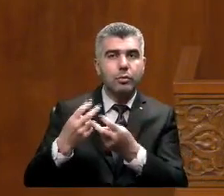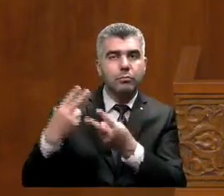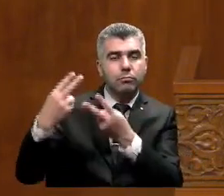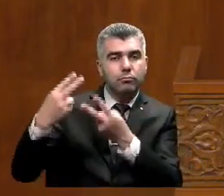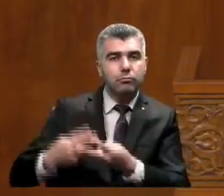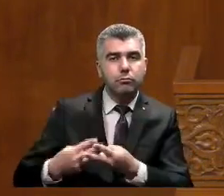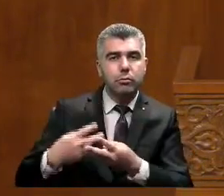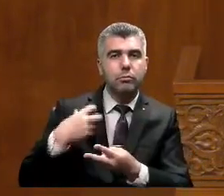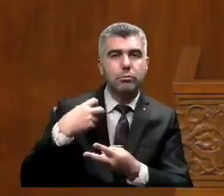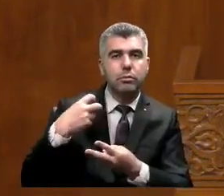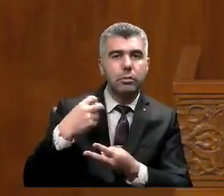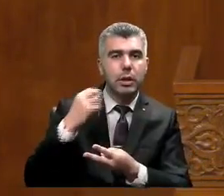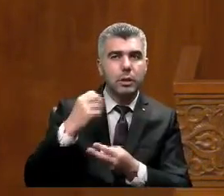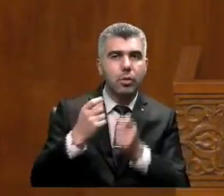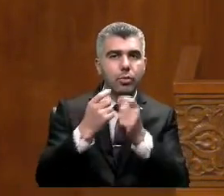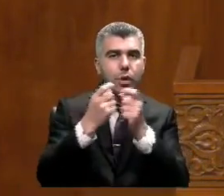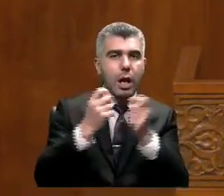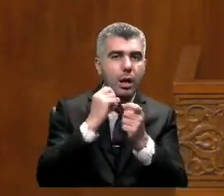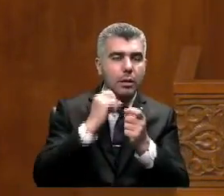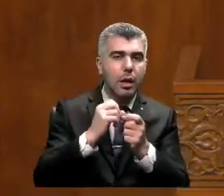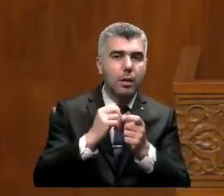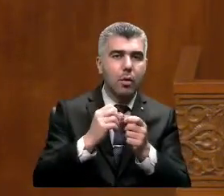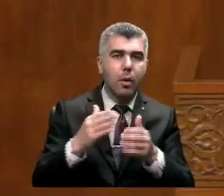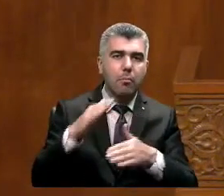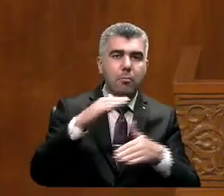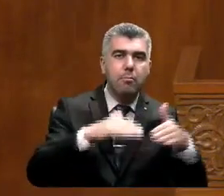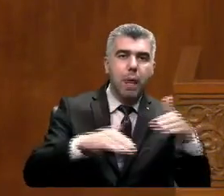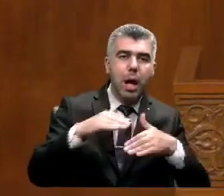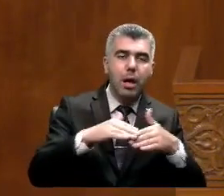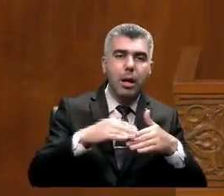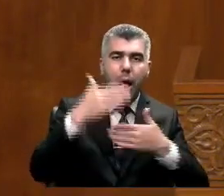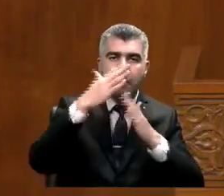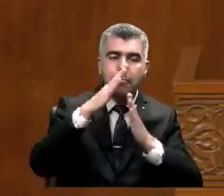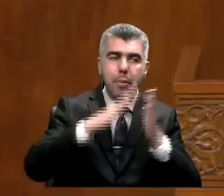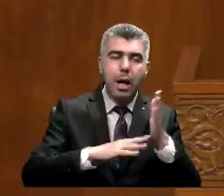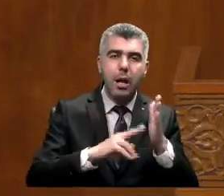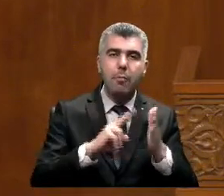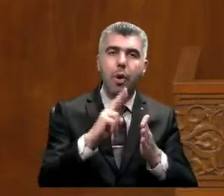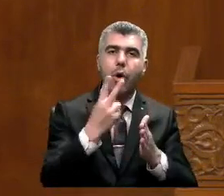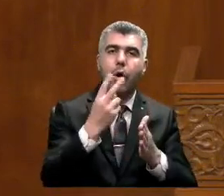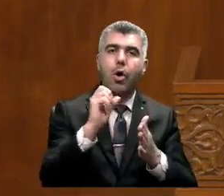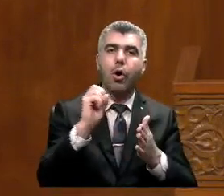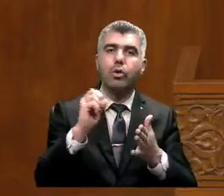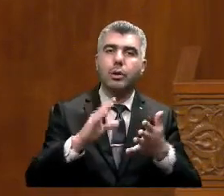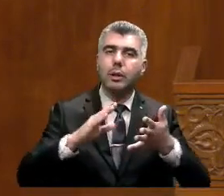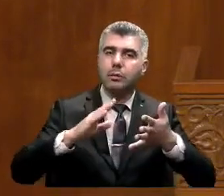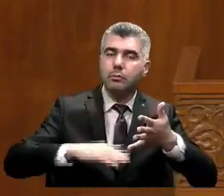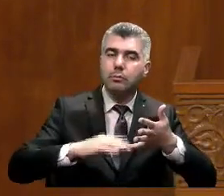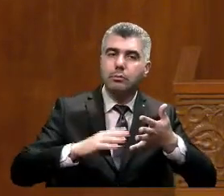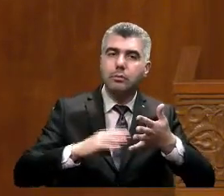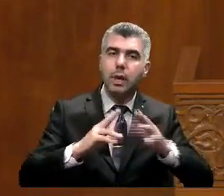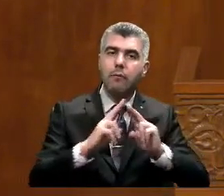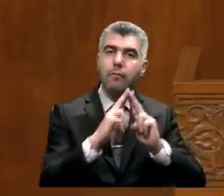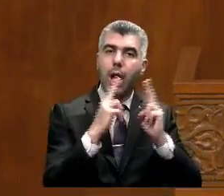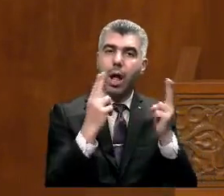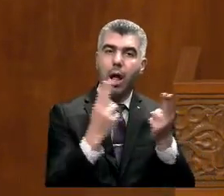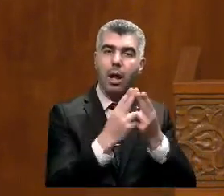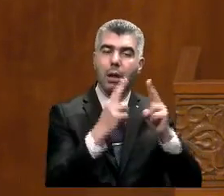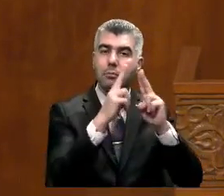الرفع من مؤشر الربط البحري للمغرب الذي يحتل المرتبة 20 على الصعيد الدولي، حيث